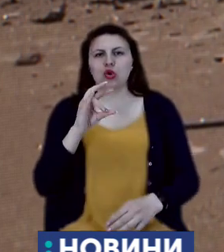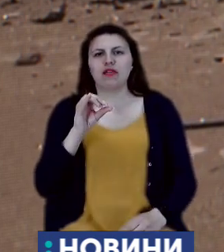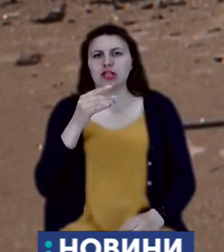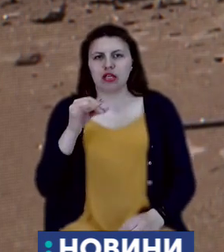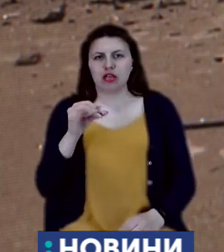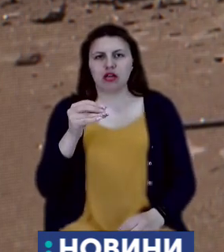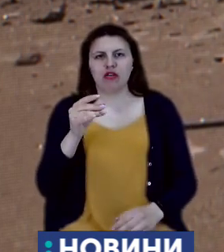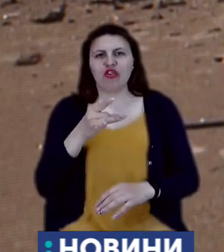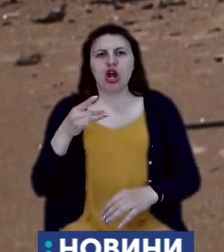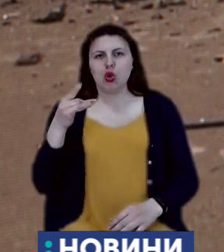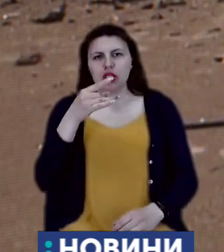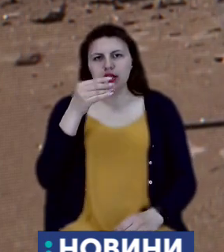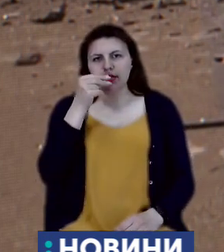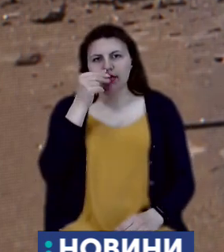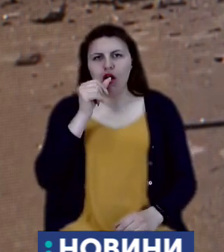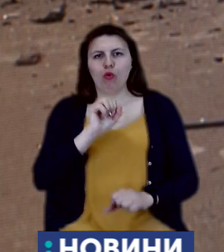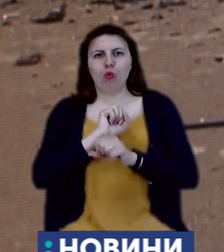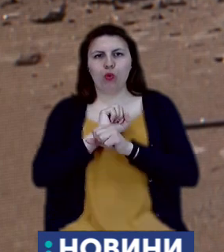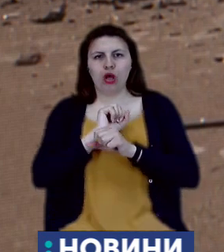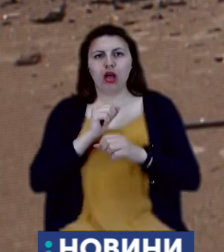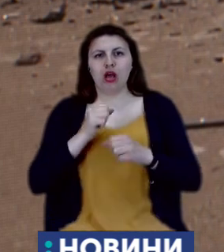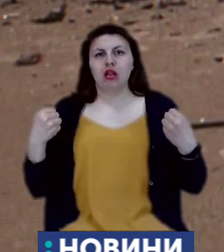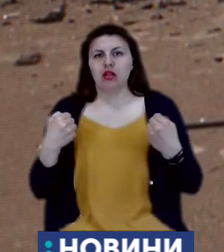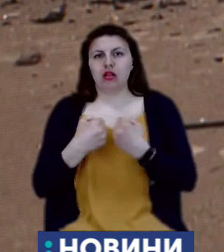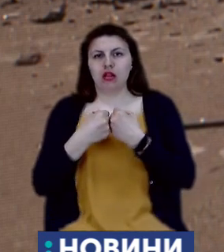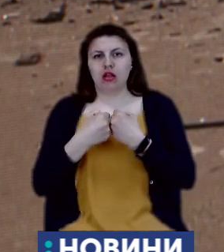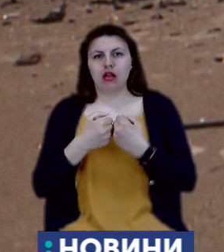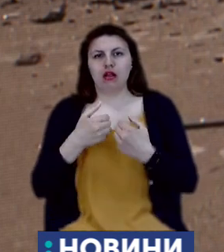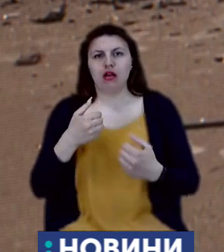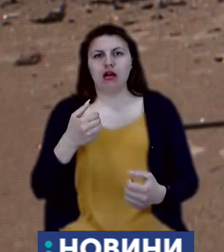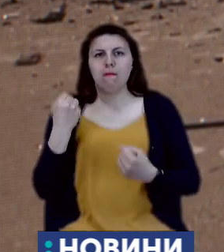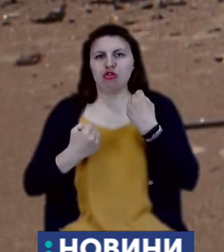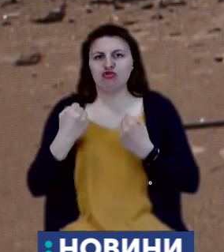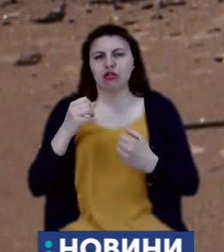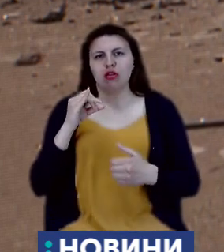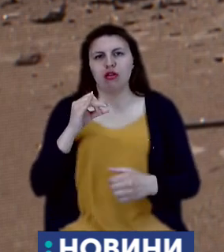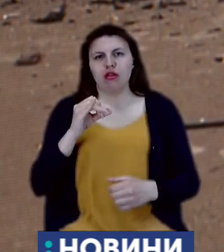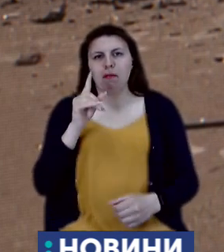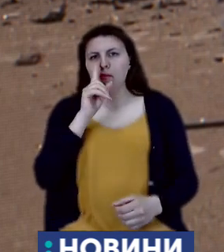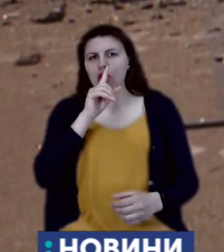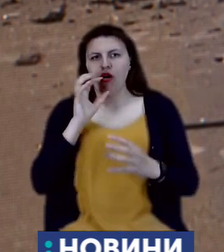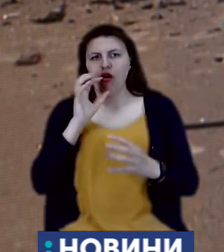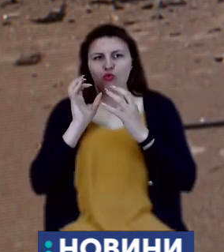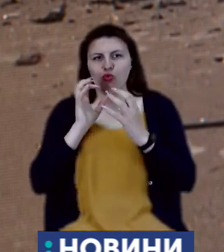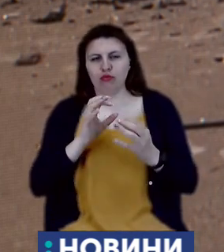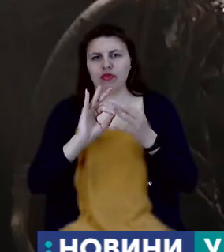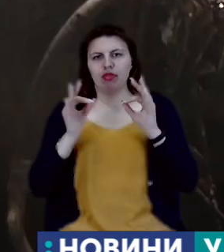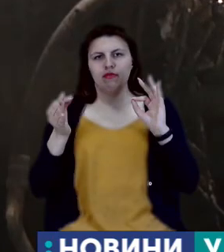Славкурорту. Зіштовхнулися легкова автівка та мікроавтобус. Деталі у сюжеті.